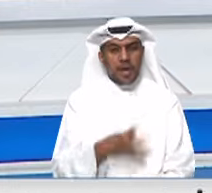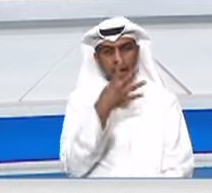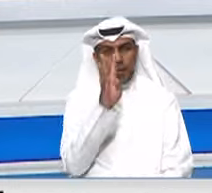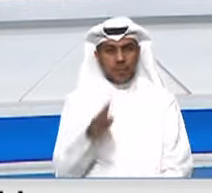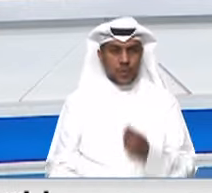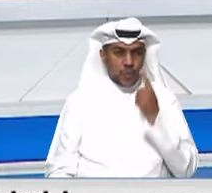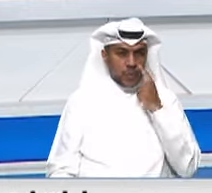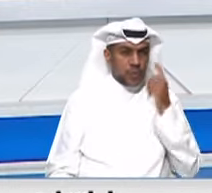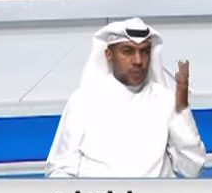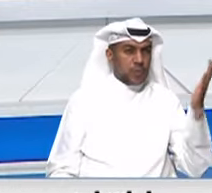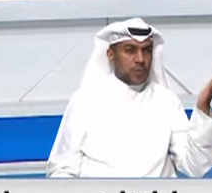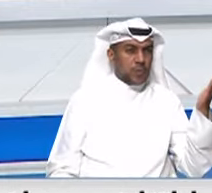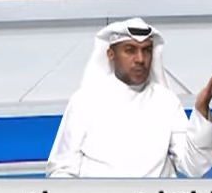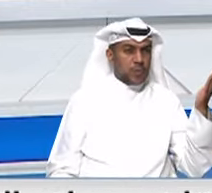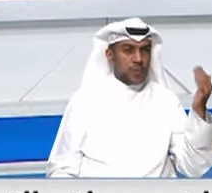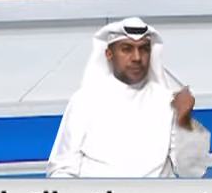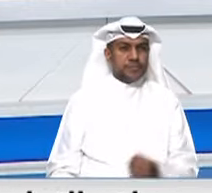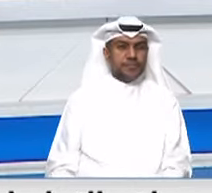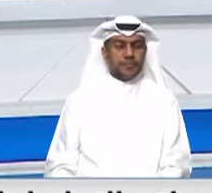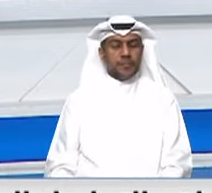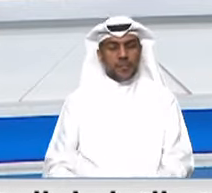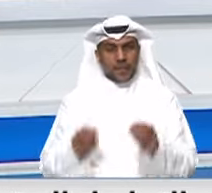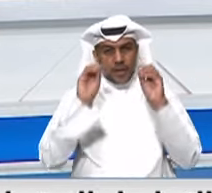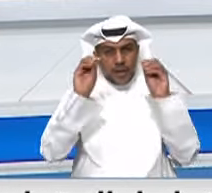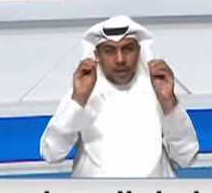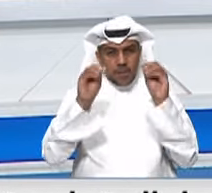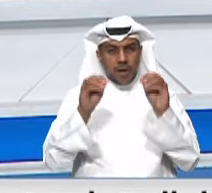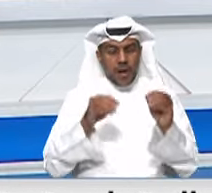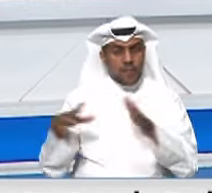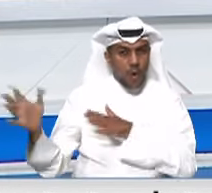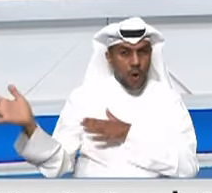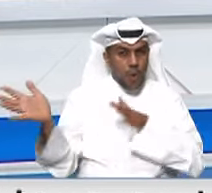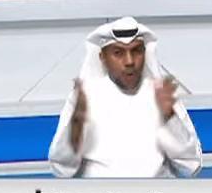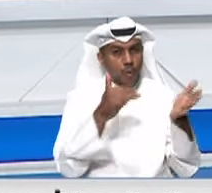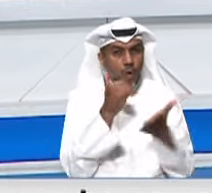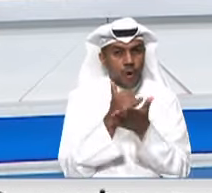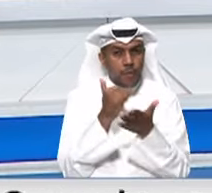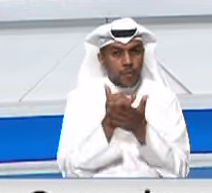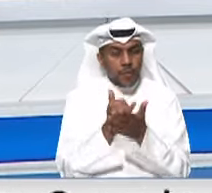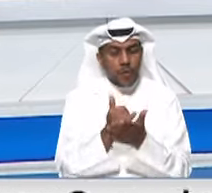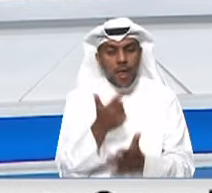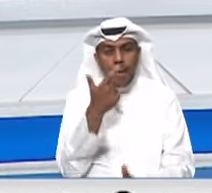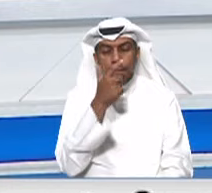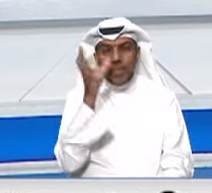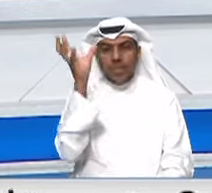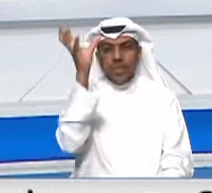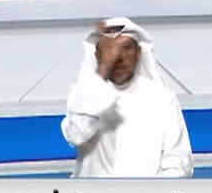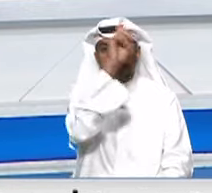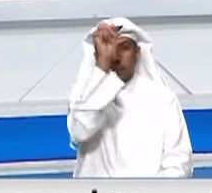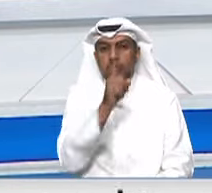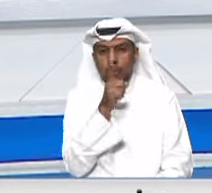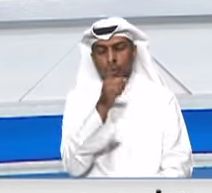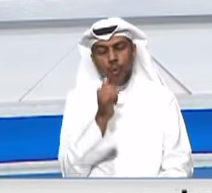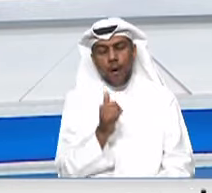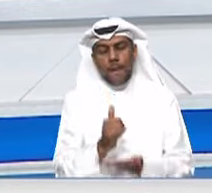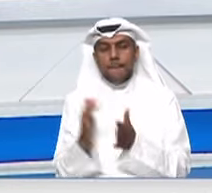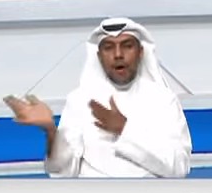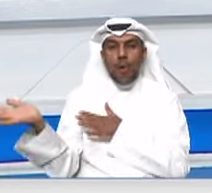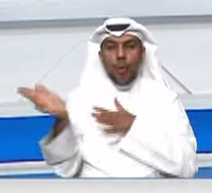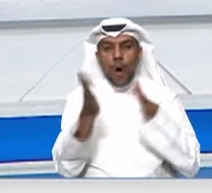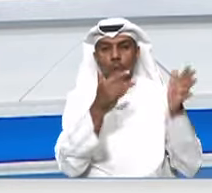40 كيلومتر في الساعه. نحب ننوه ان نشاط الرياح دائما مرتبط مع تكون السحب الرعديه. بشكل عام راح تكون